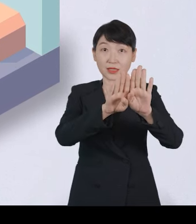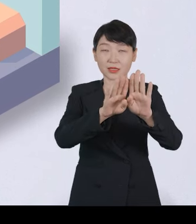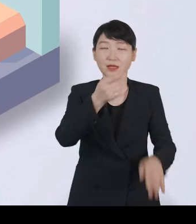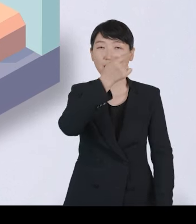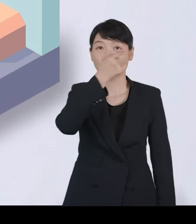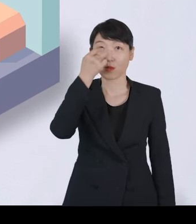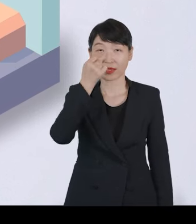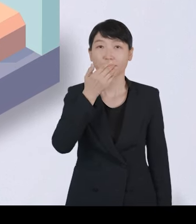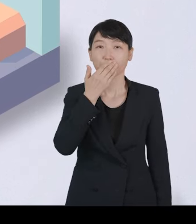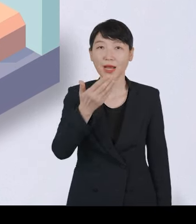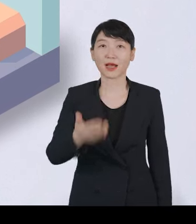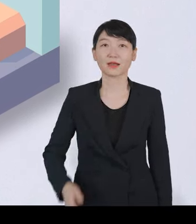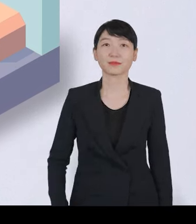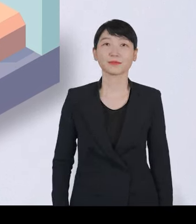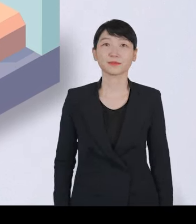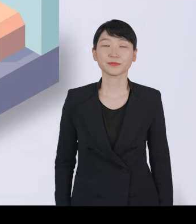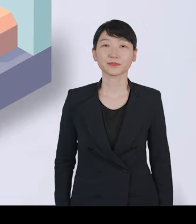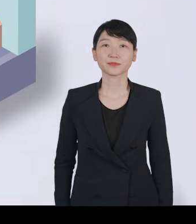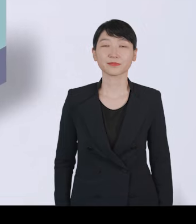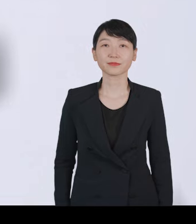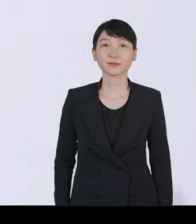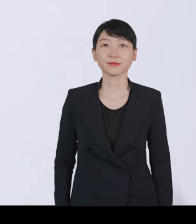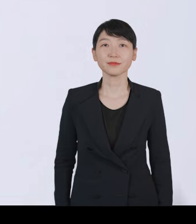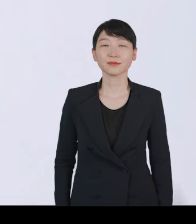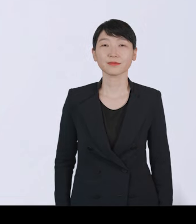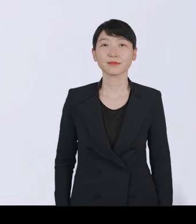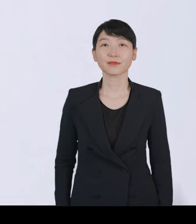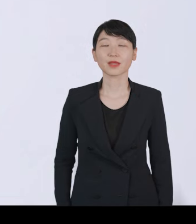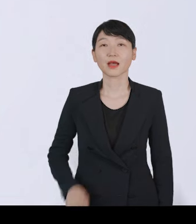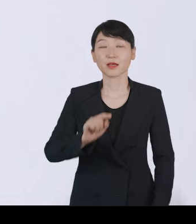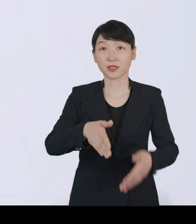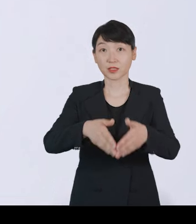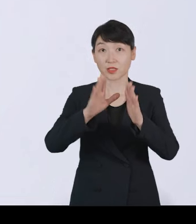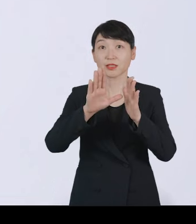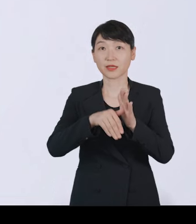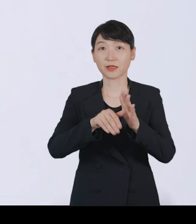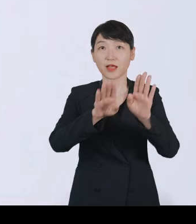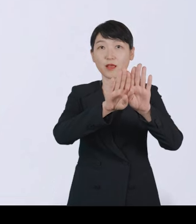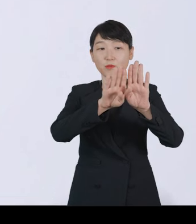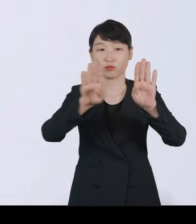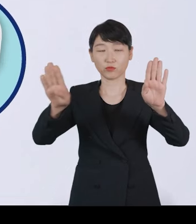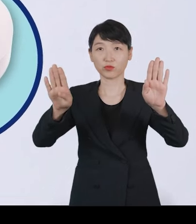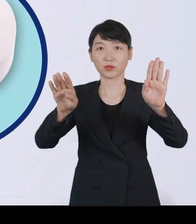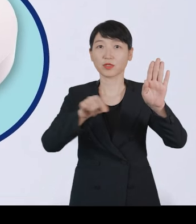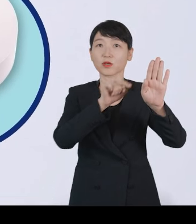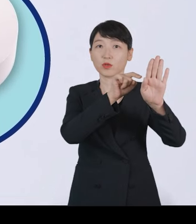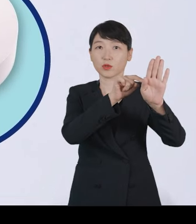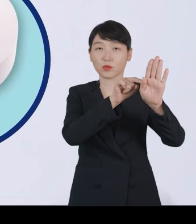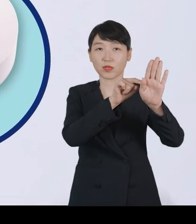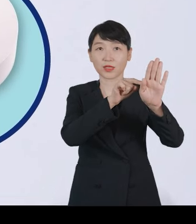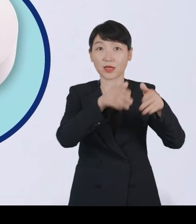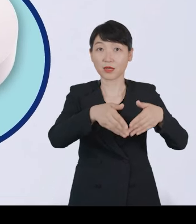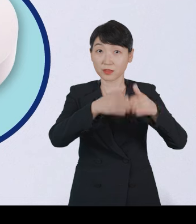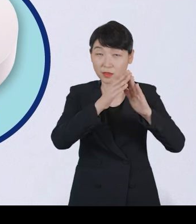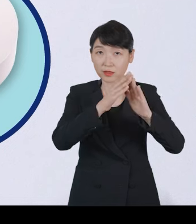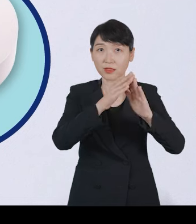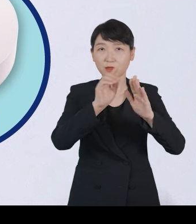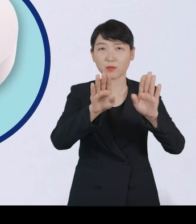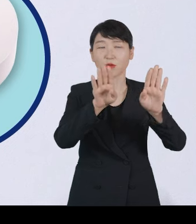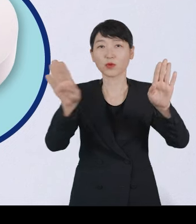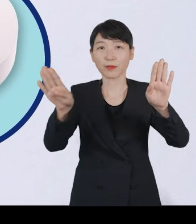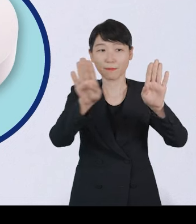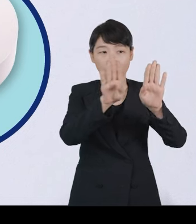문의 개폐 여부를 확인할 수 있는 센서입니다. 문열림 센서는 문과 문틀에 설치해 접촉 여부로